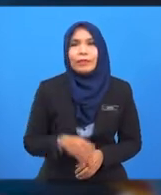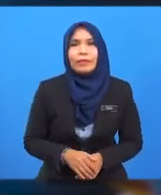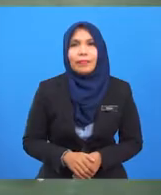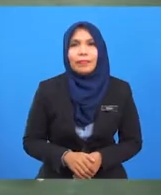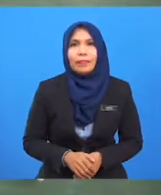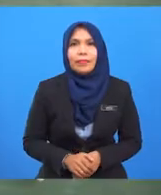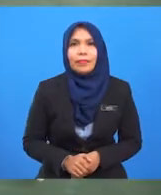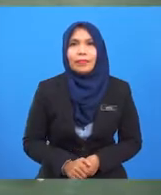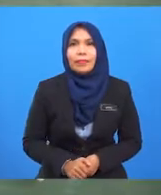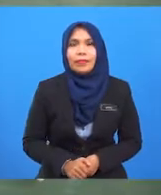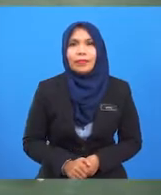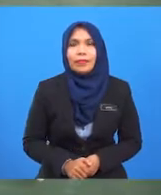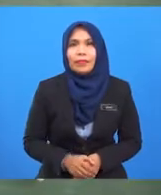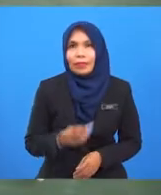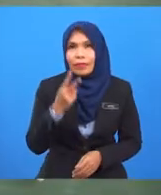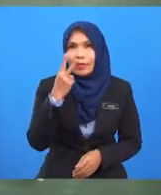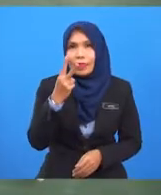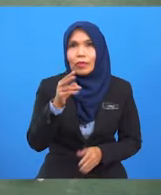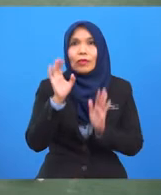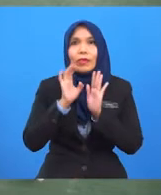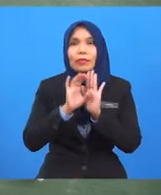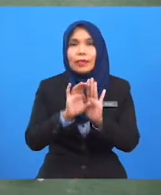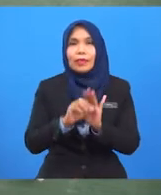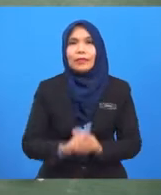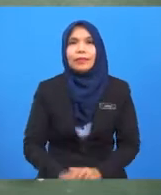minda. Perhatikan gambar ini.